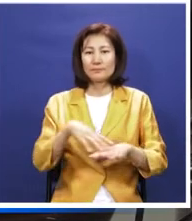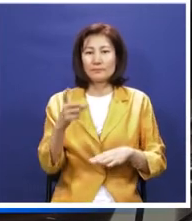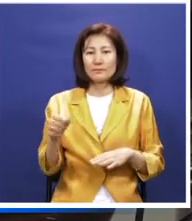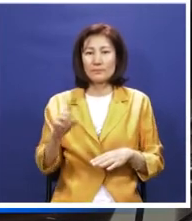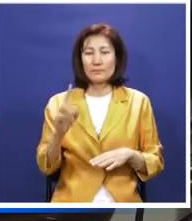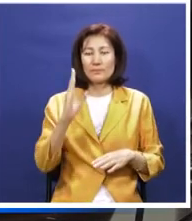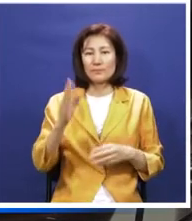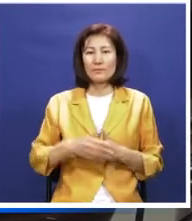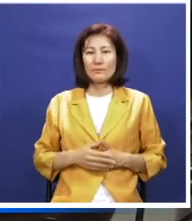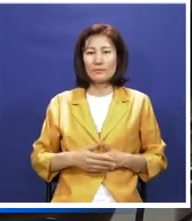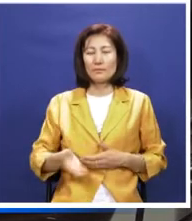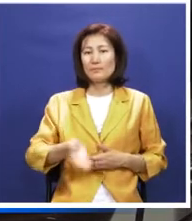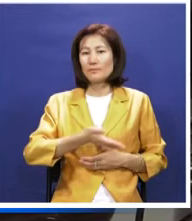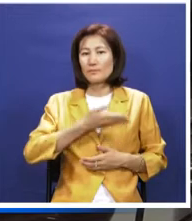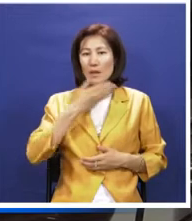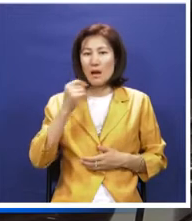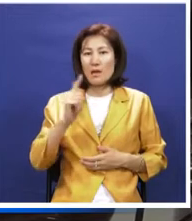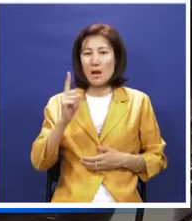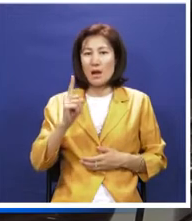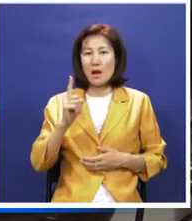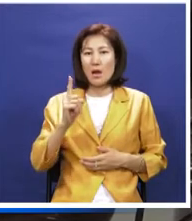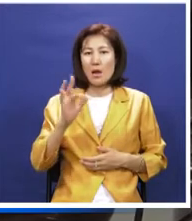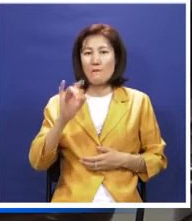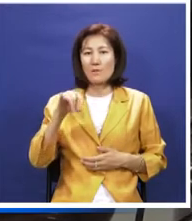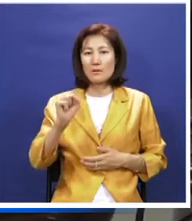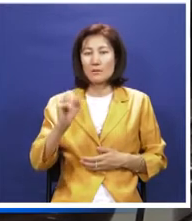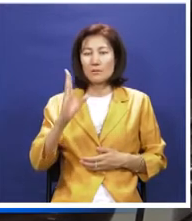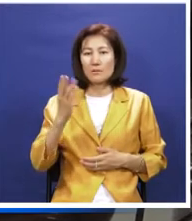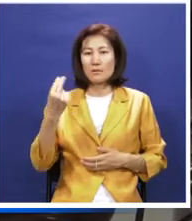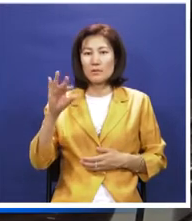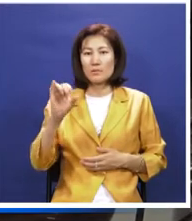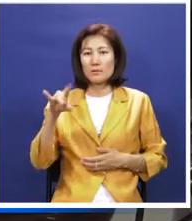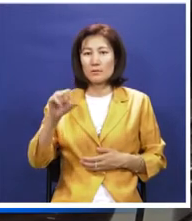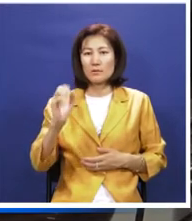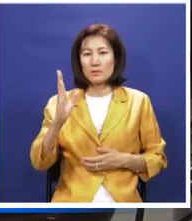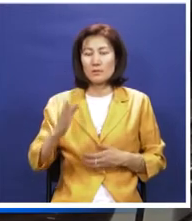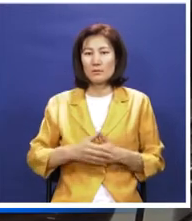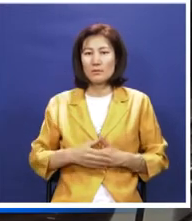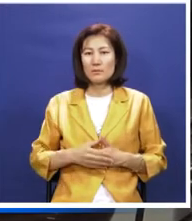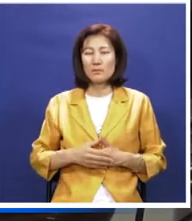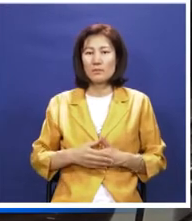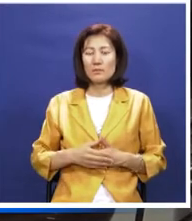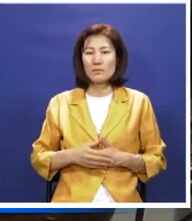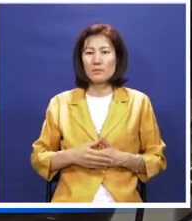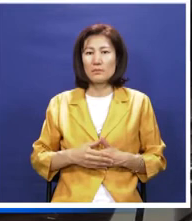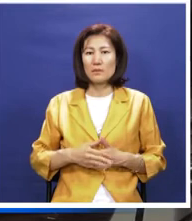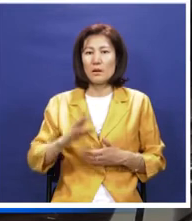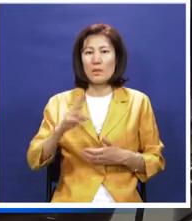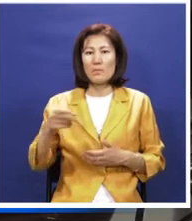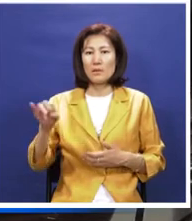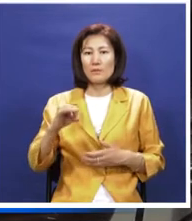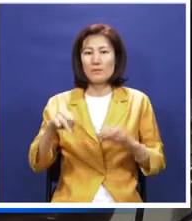приказе. Неравномерность поставки газа по месяцам допускается только при его поставке бытовыми и коммунальными бытовыми потребителями.